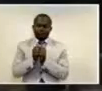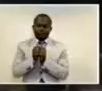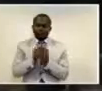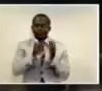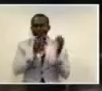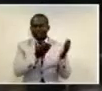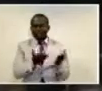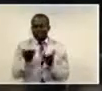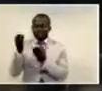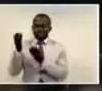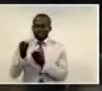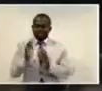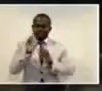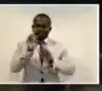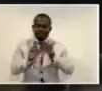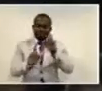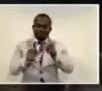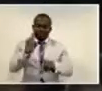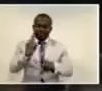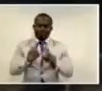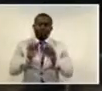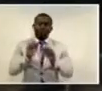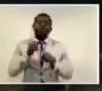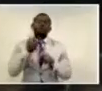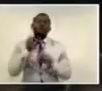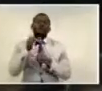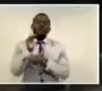nakira ibibazo mushobora gushaka kubaza